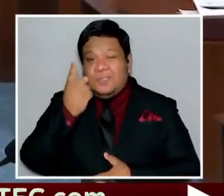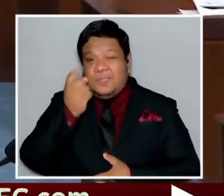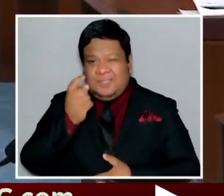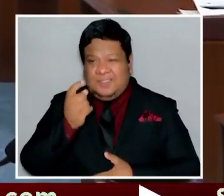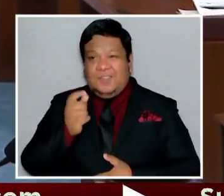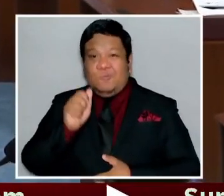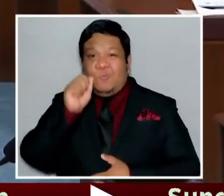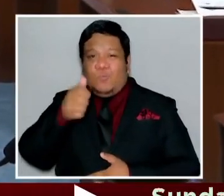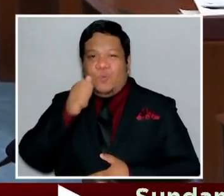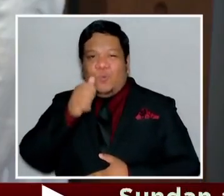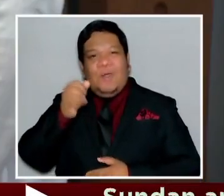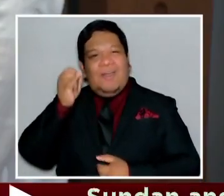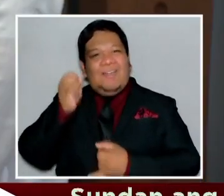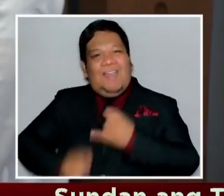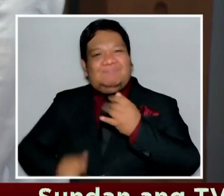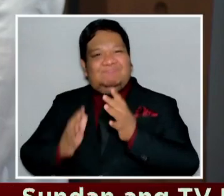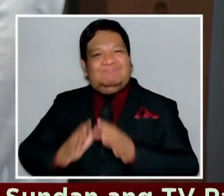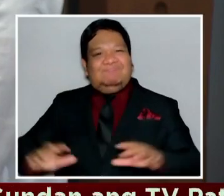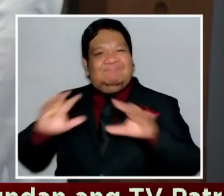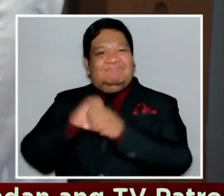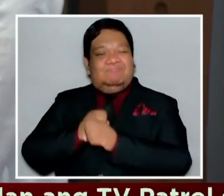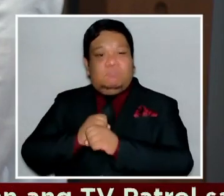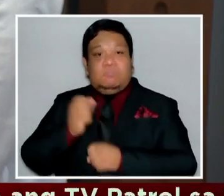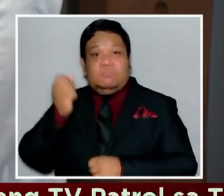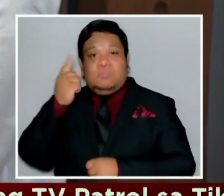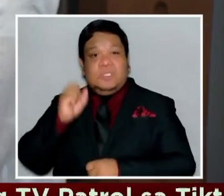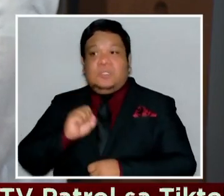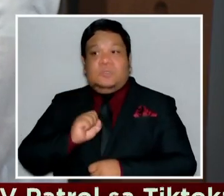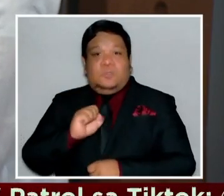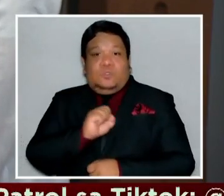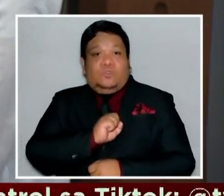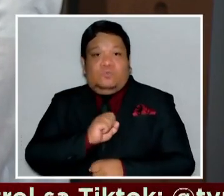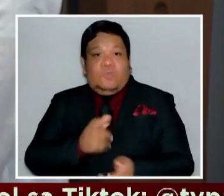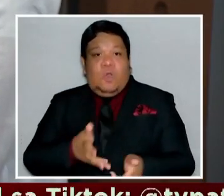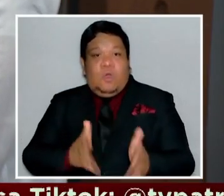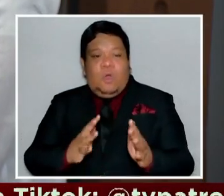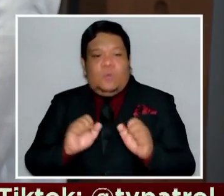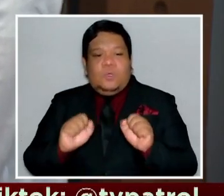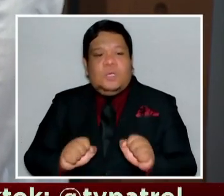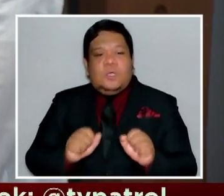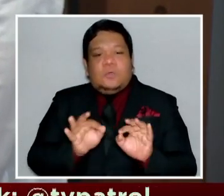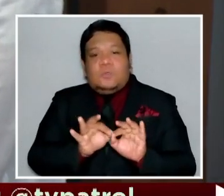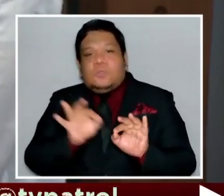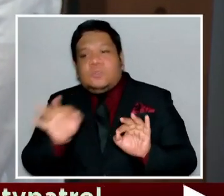session bukas at ang allowance lang na ibinigay ng mga senador, pwede sila mag-extend hanggang